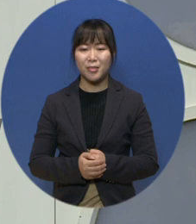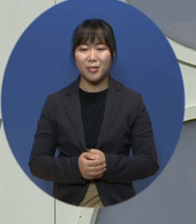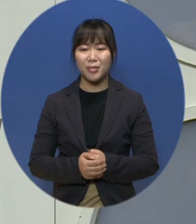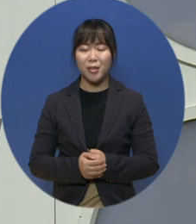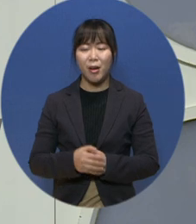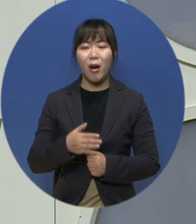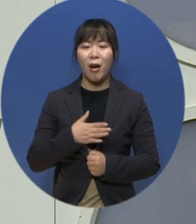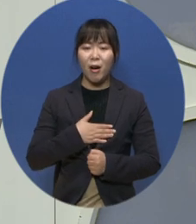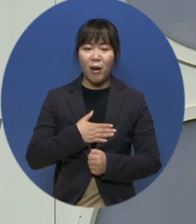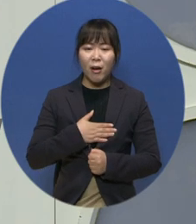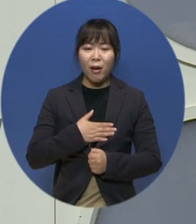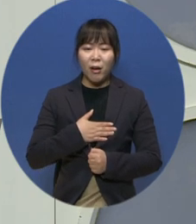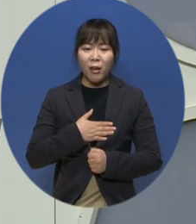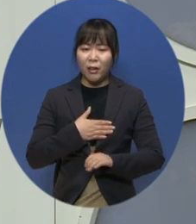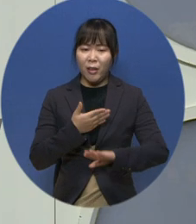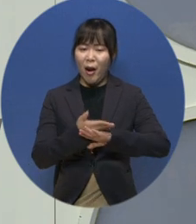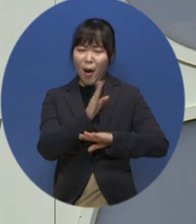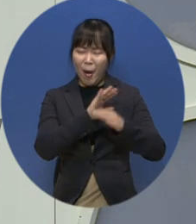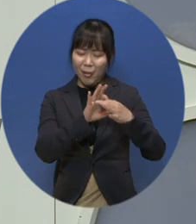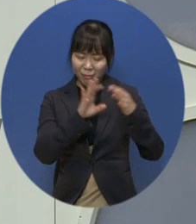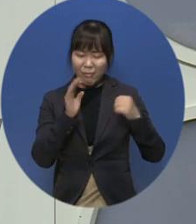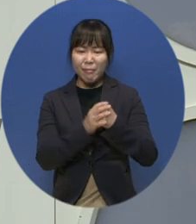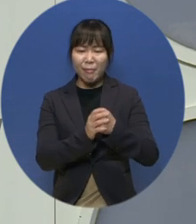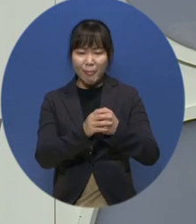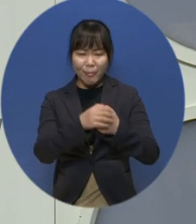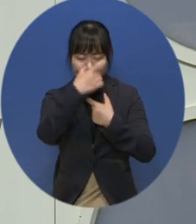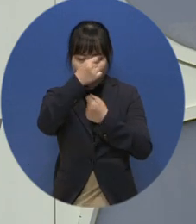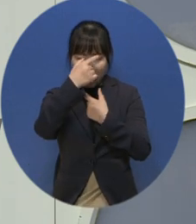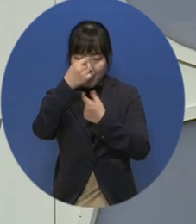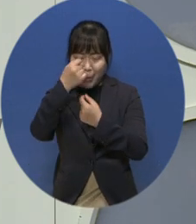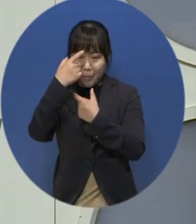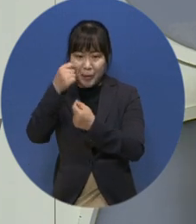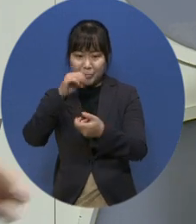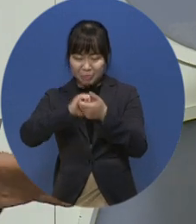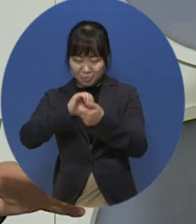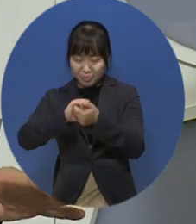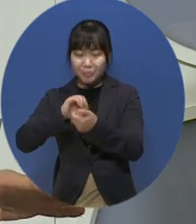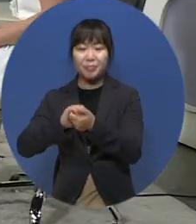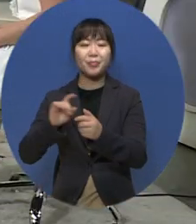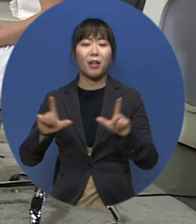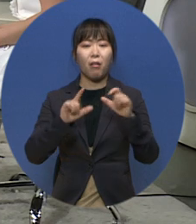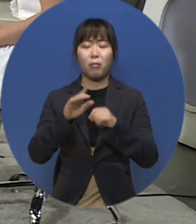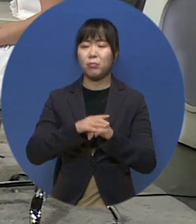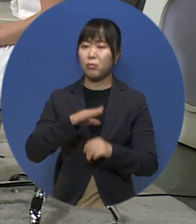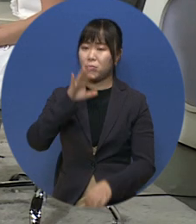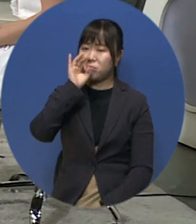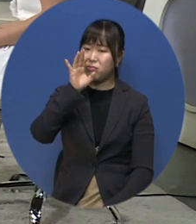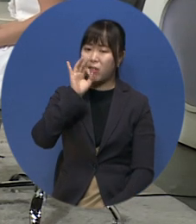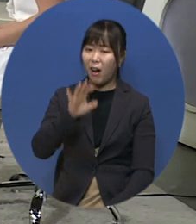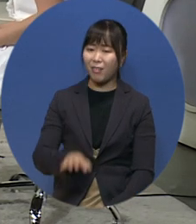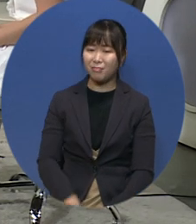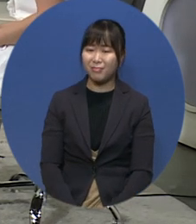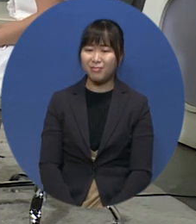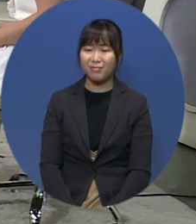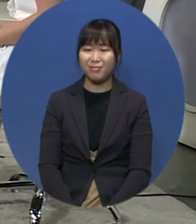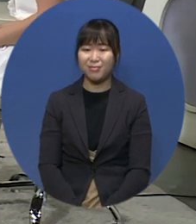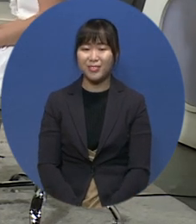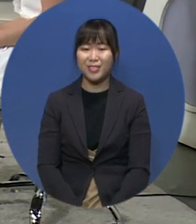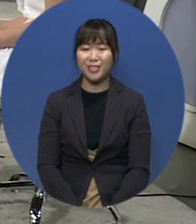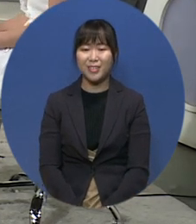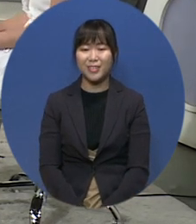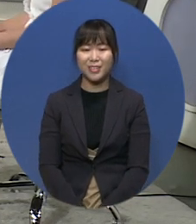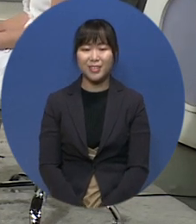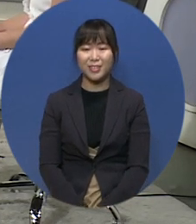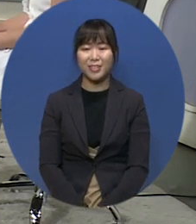저는 다른 것보다도 규칙적인 생활을 하고 있거든요. 그러니까 굉장히 불가능한데요, 선배님. 아니, 그러니까 규칙적인